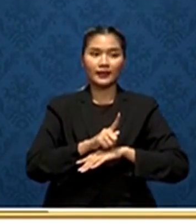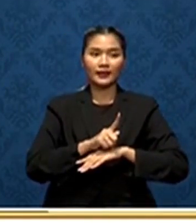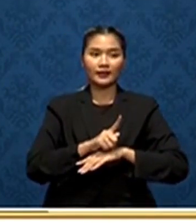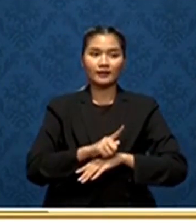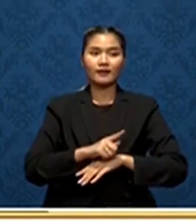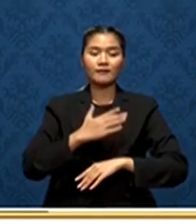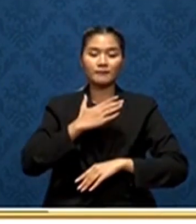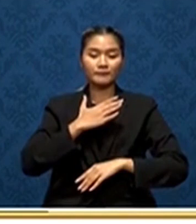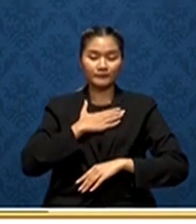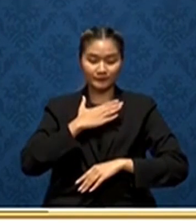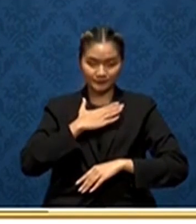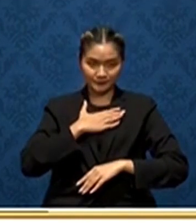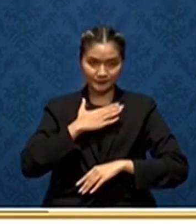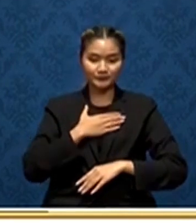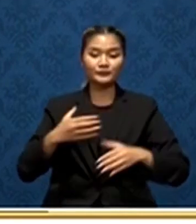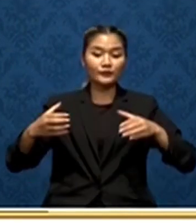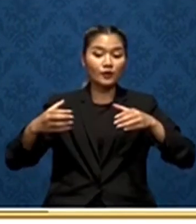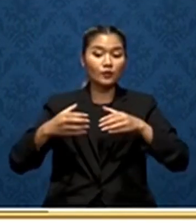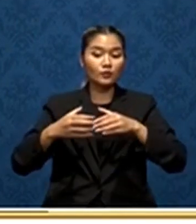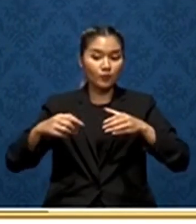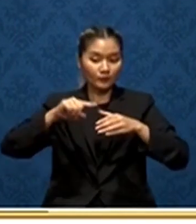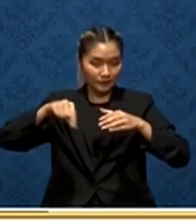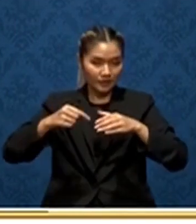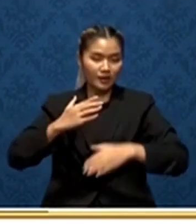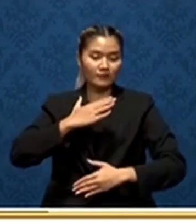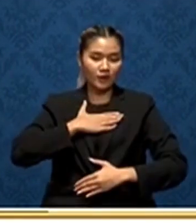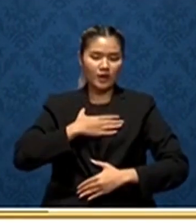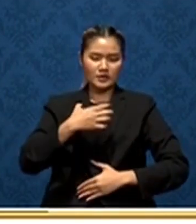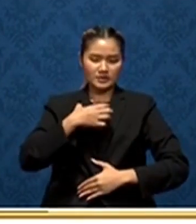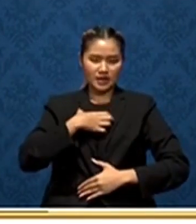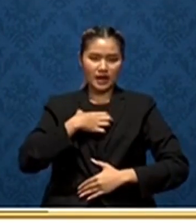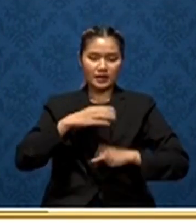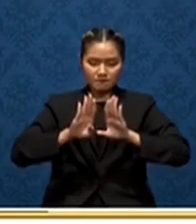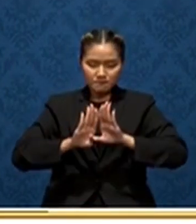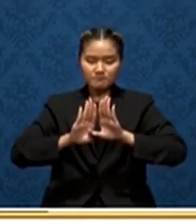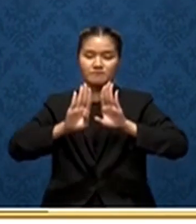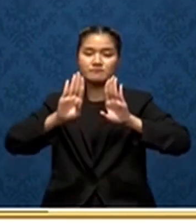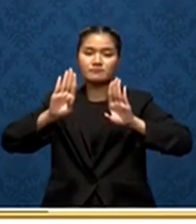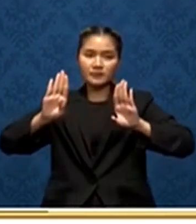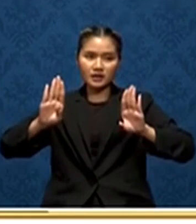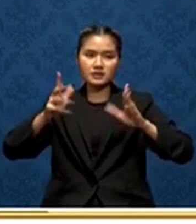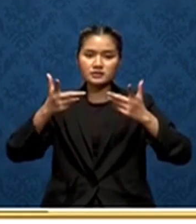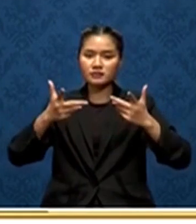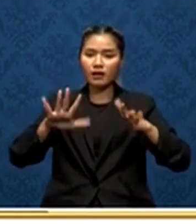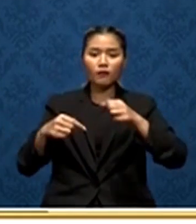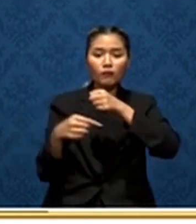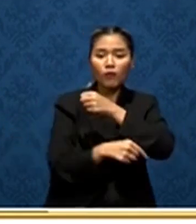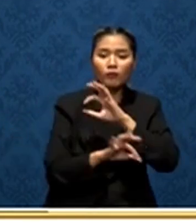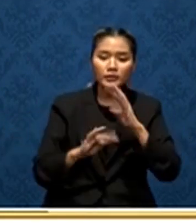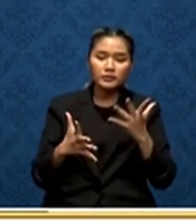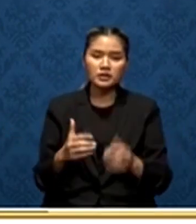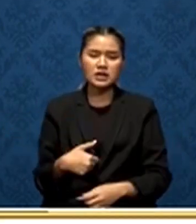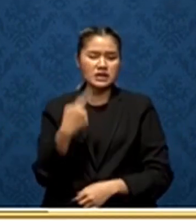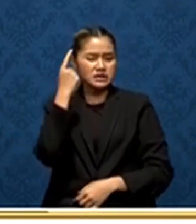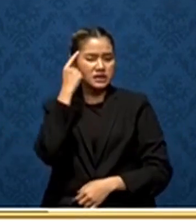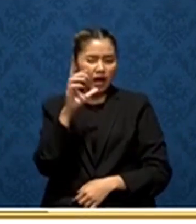พวกเราอยากจะให้ทุกอย่างมันเปิดเผยให้ทุกอย่างมันโปร่งใสและไม่อยากที่จะเป็นคนสรรหา